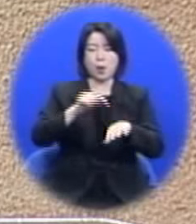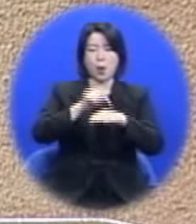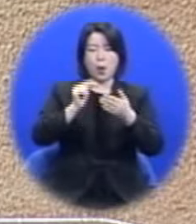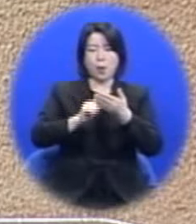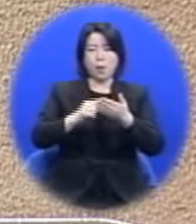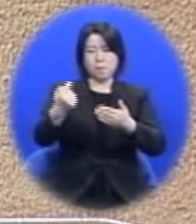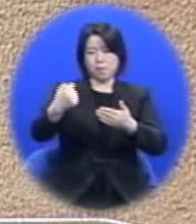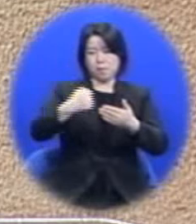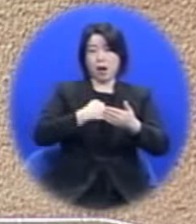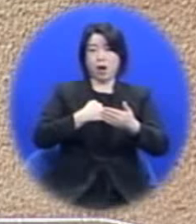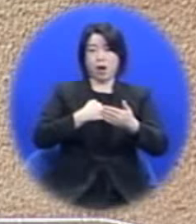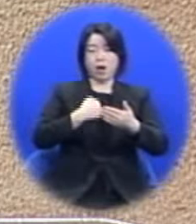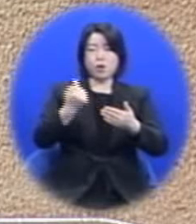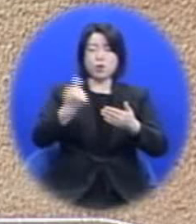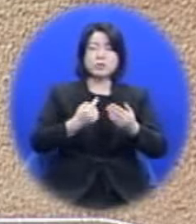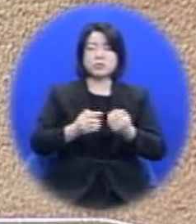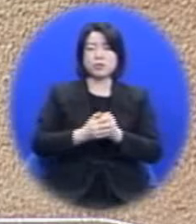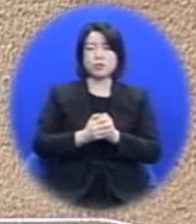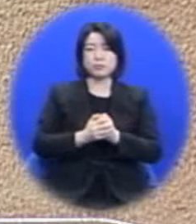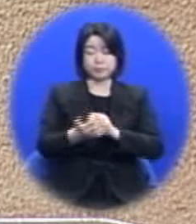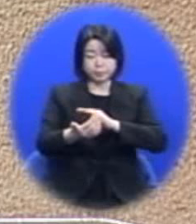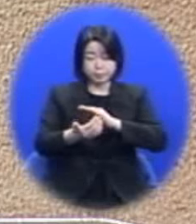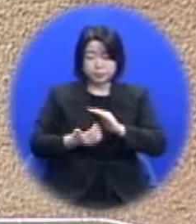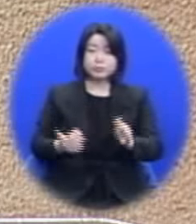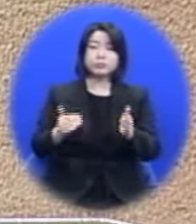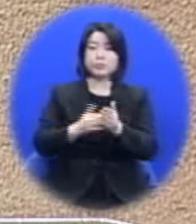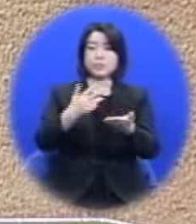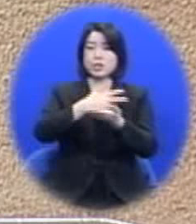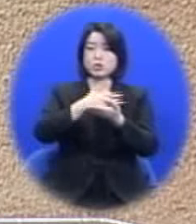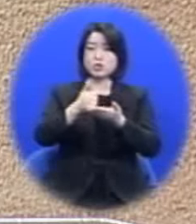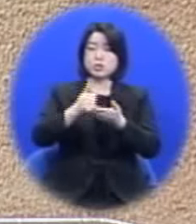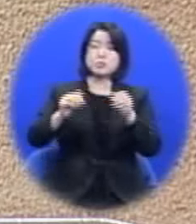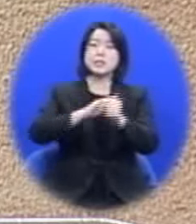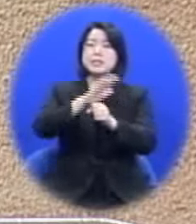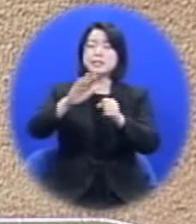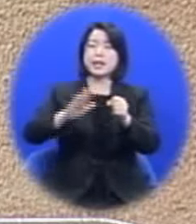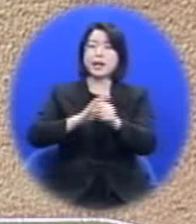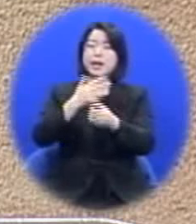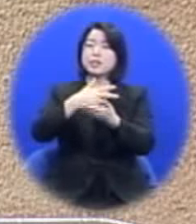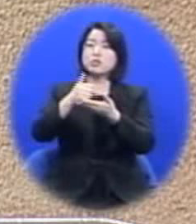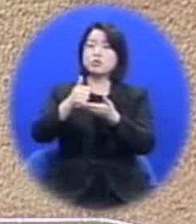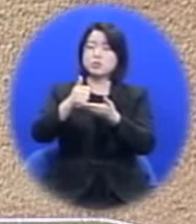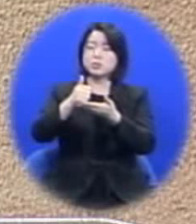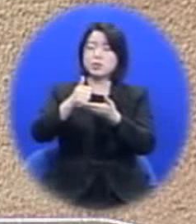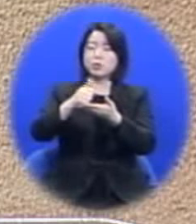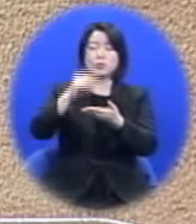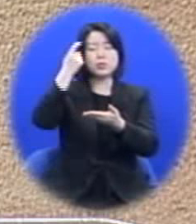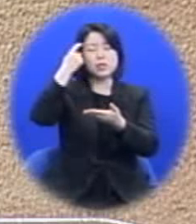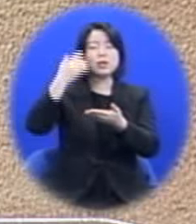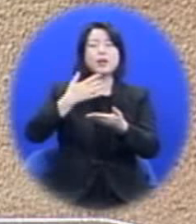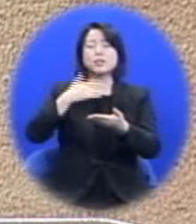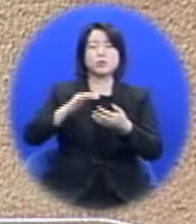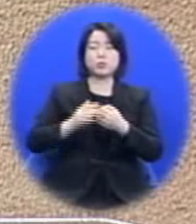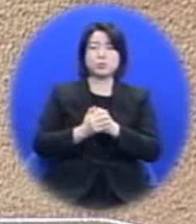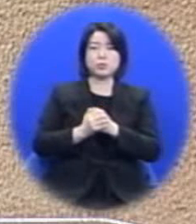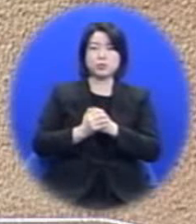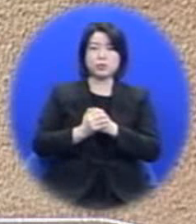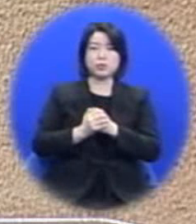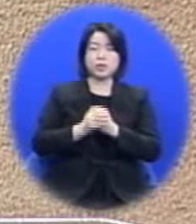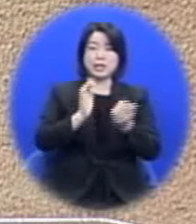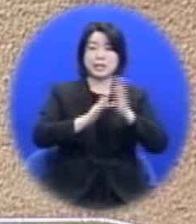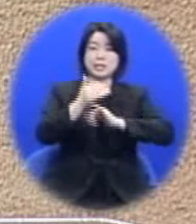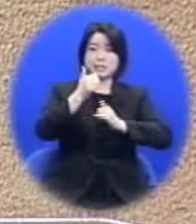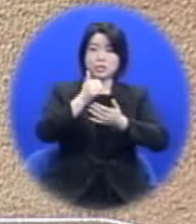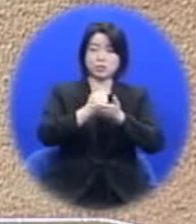꽂혔어요. 저는 그 전까지 주님을 사랑하는 주님이라고 생각해 본 적이 없었어요.